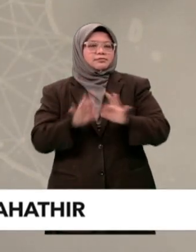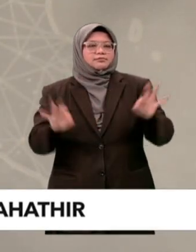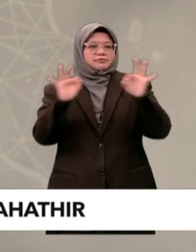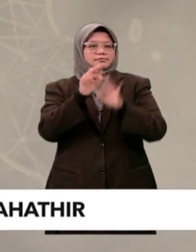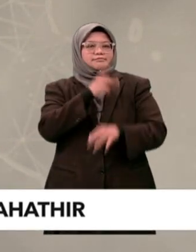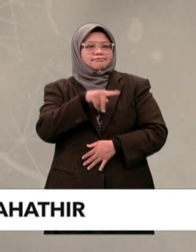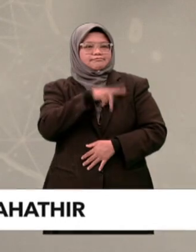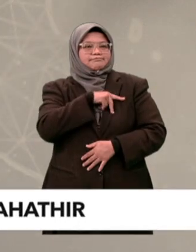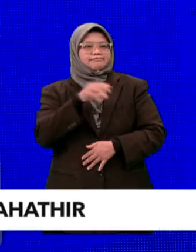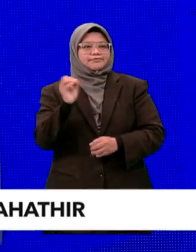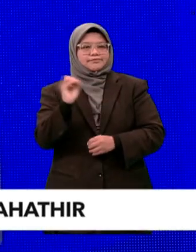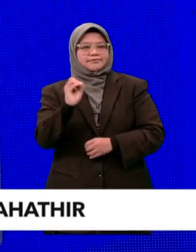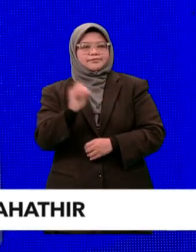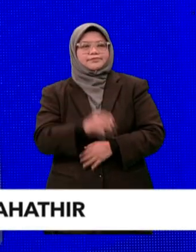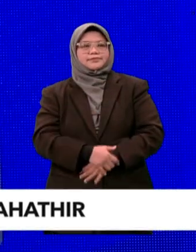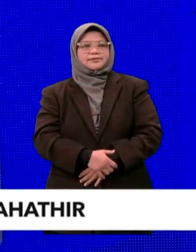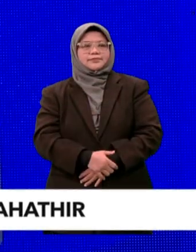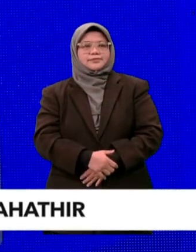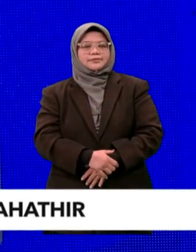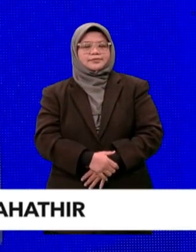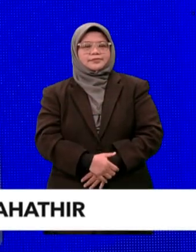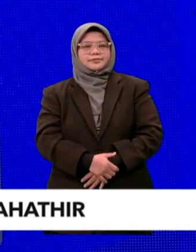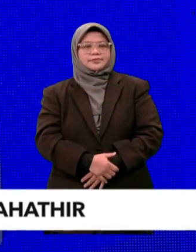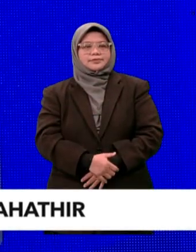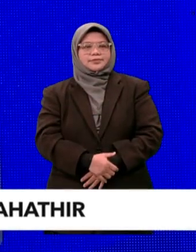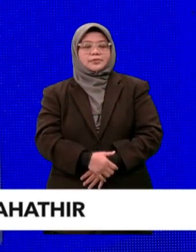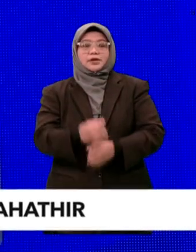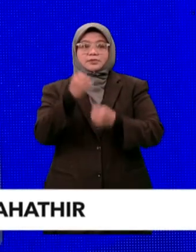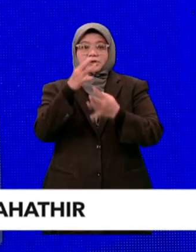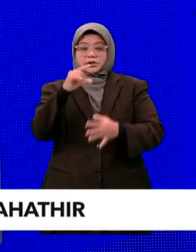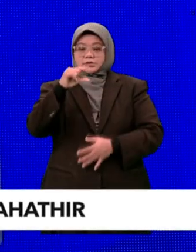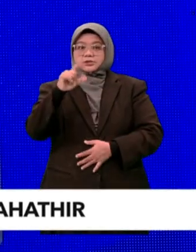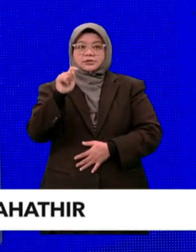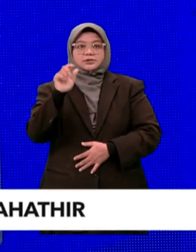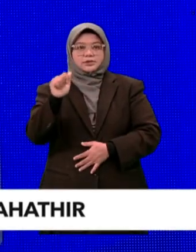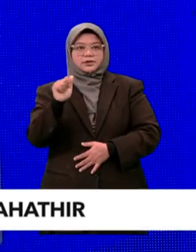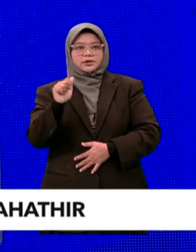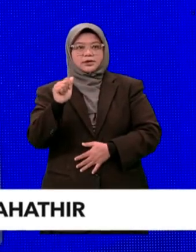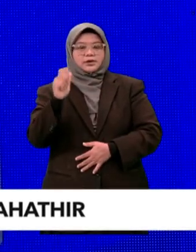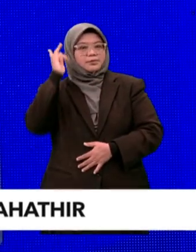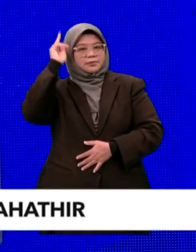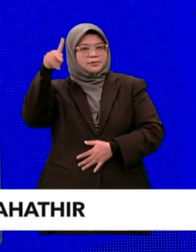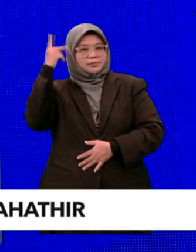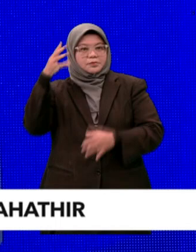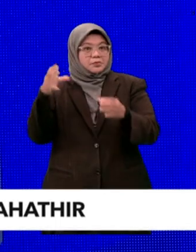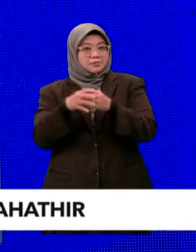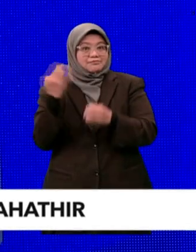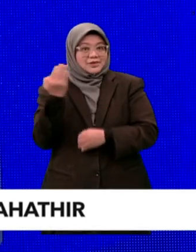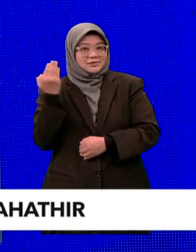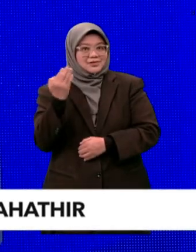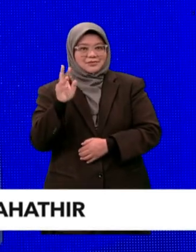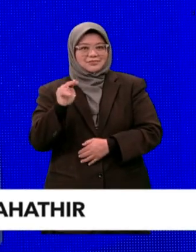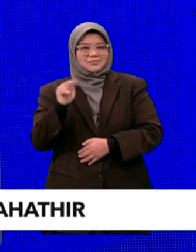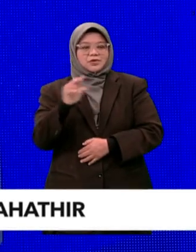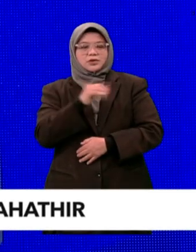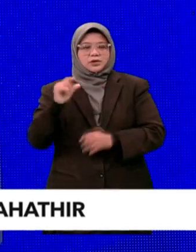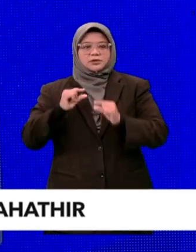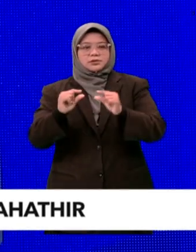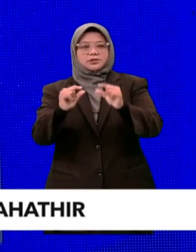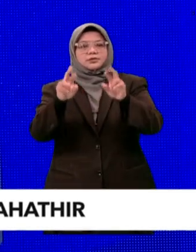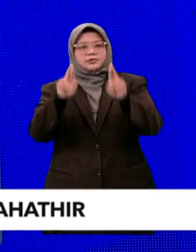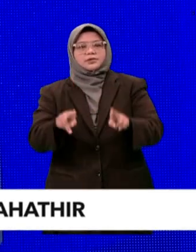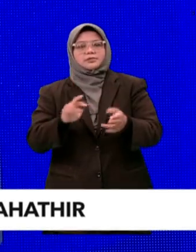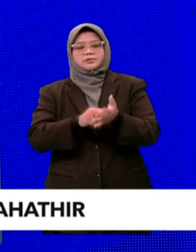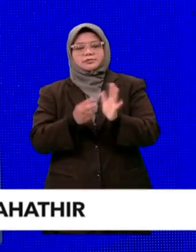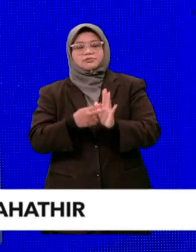pribadi katanya GTA bukanlah sebuah Pati politik biasa tetapi gerakan rakyat yang biasanya